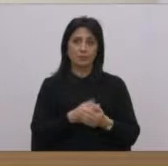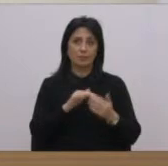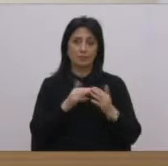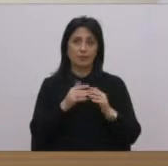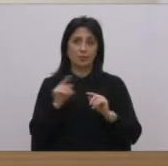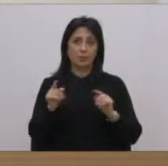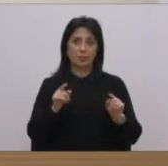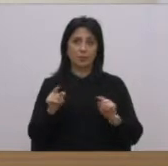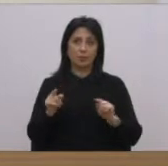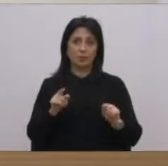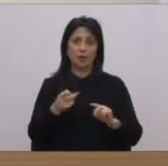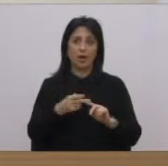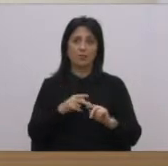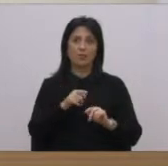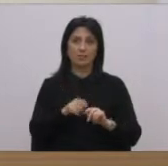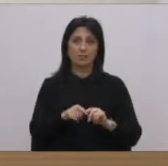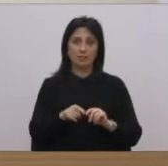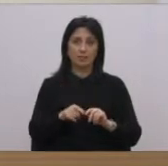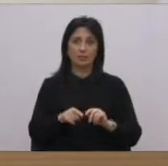სოფელში. და ამისთვის